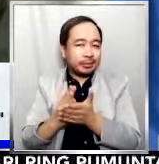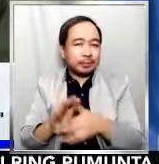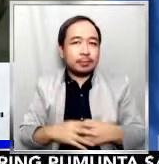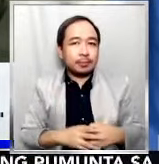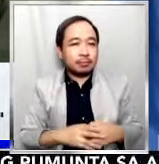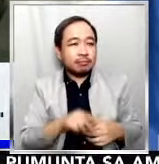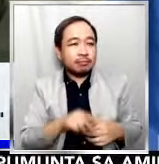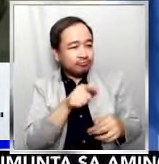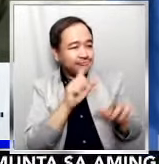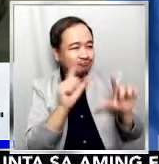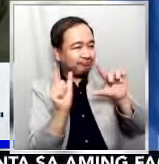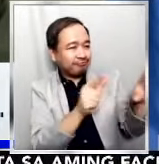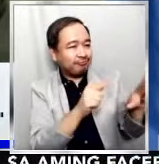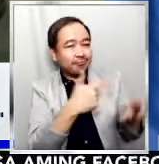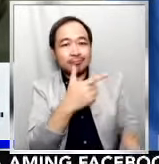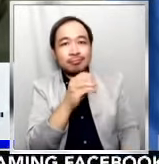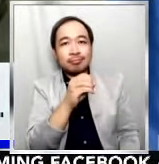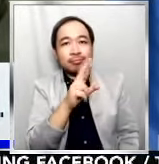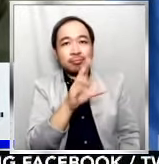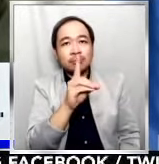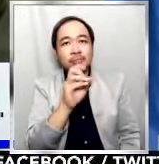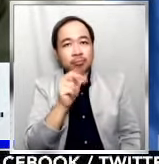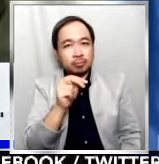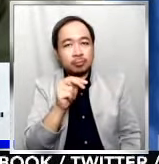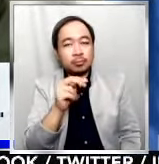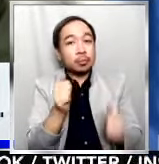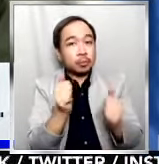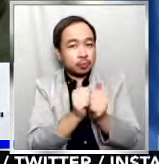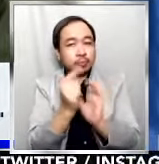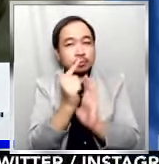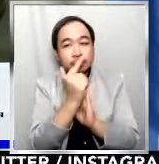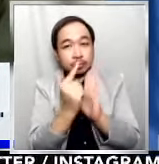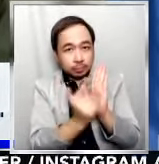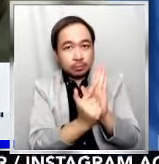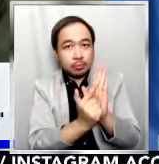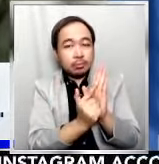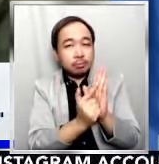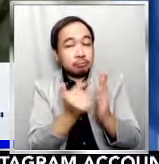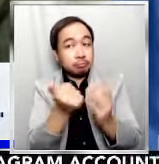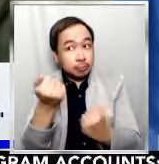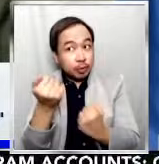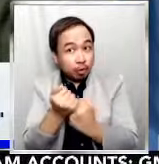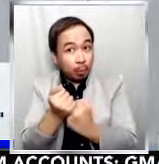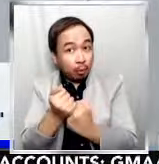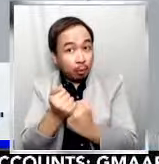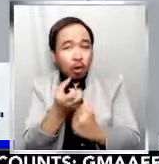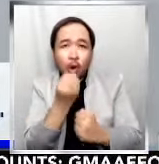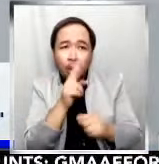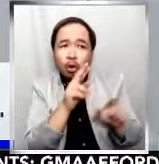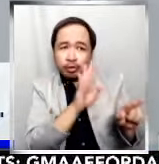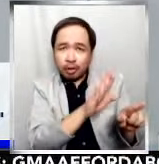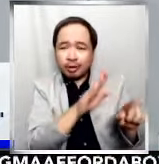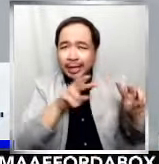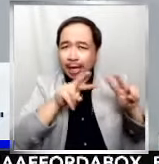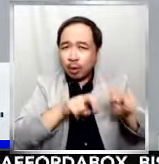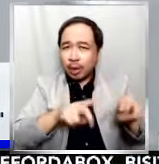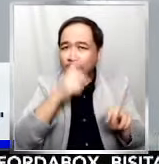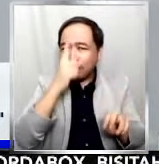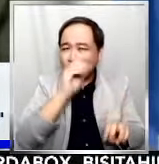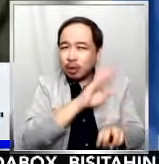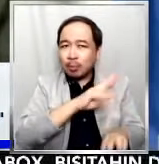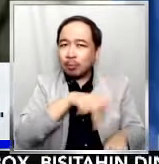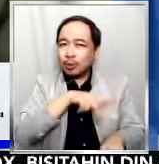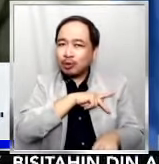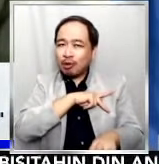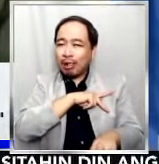investigation in aid of legislation or in aid of your personal political interest? I heard that